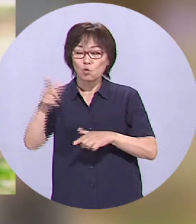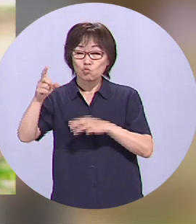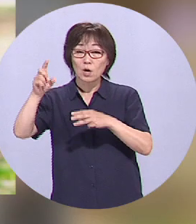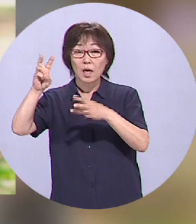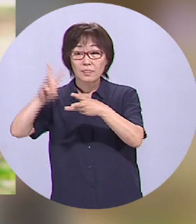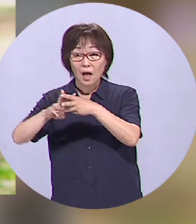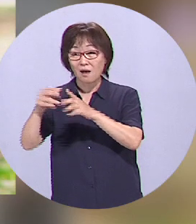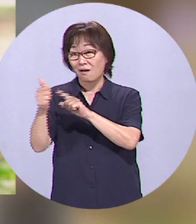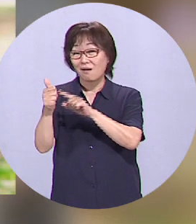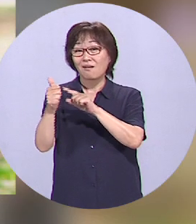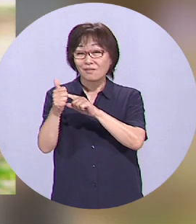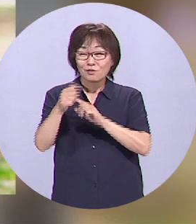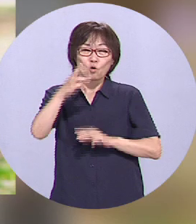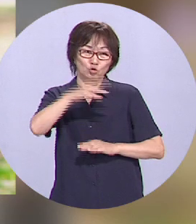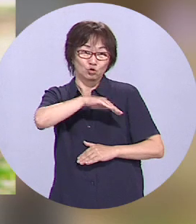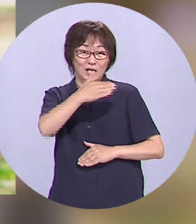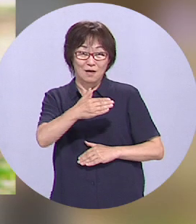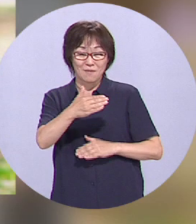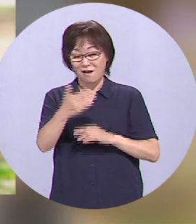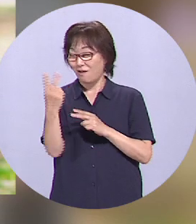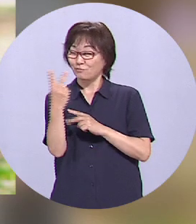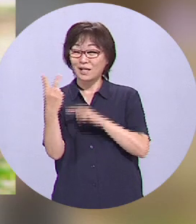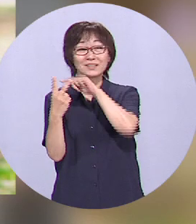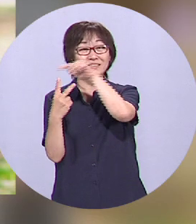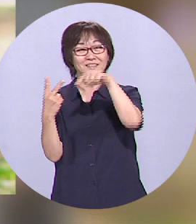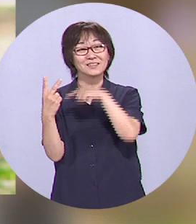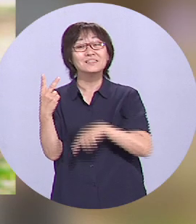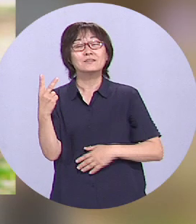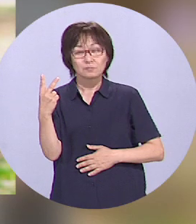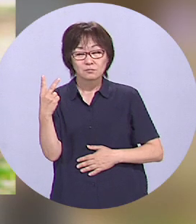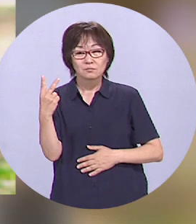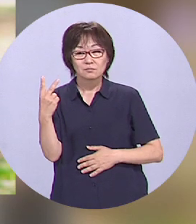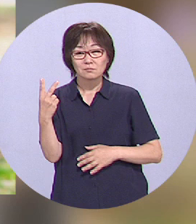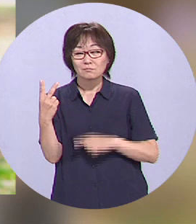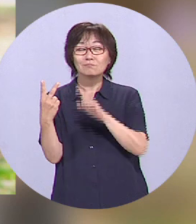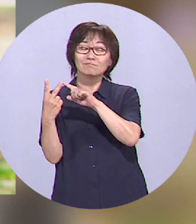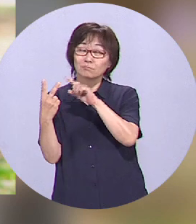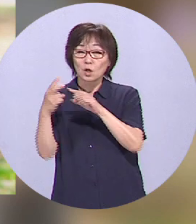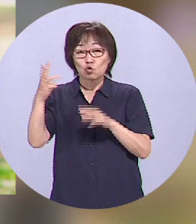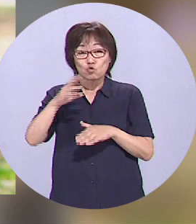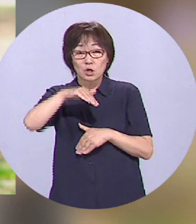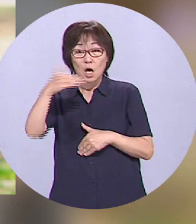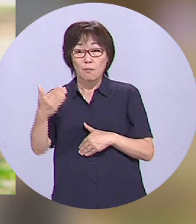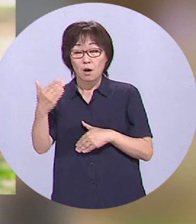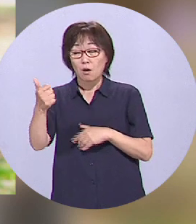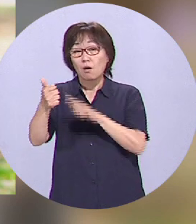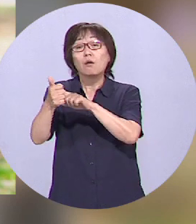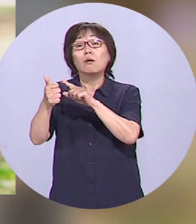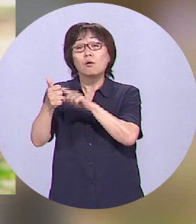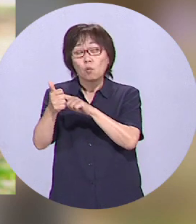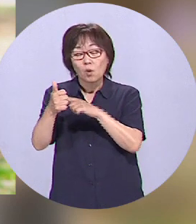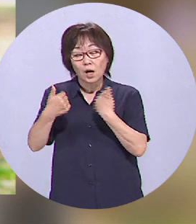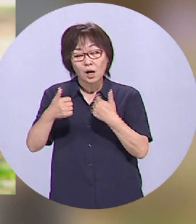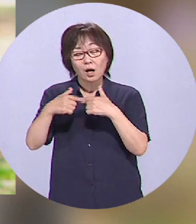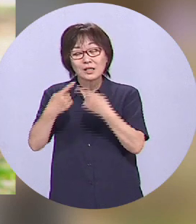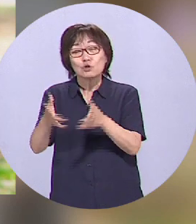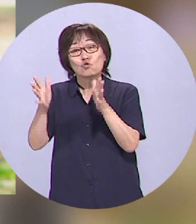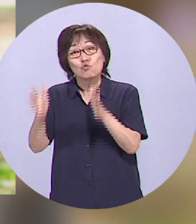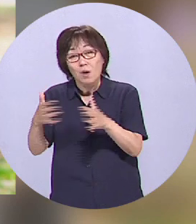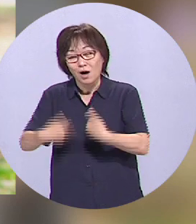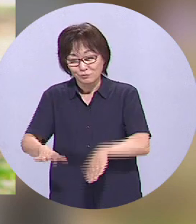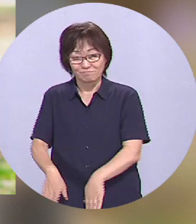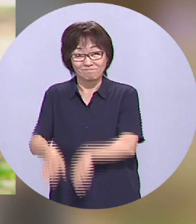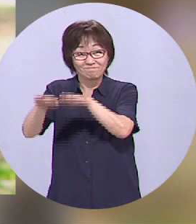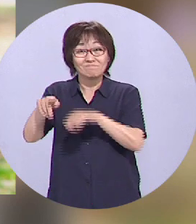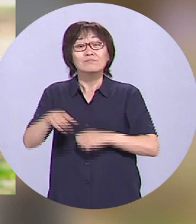ギターを担当する杉山さんによるフォークデュオです。そんな種火の杉山さんは実は入間市出身なんです。杉山さんは